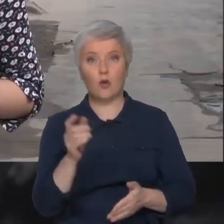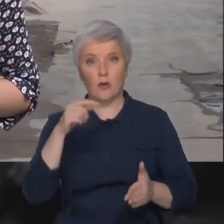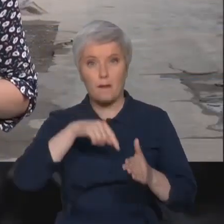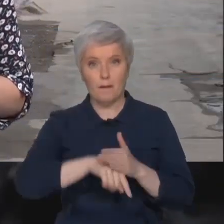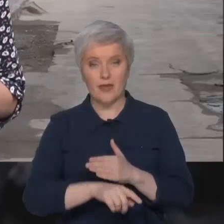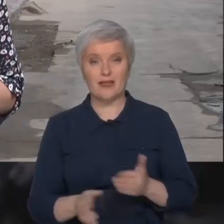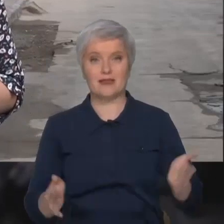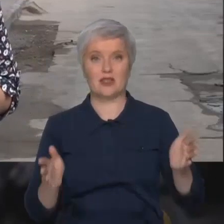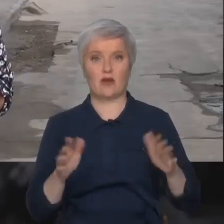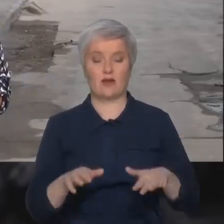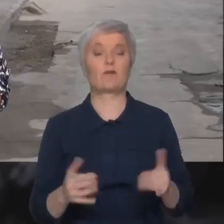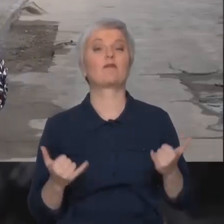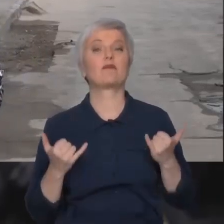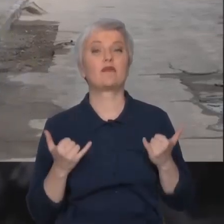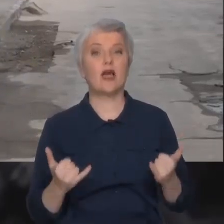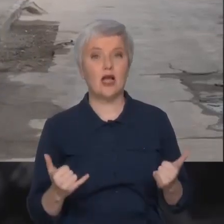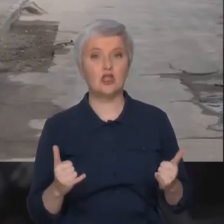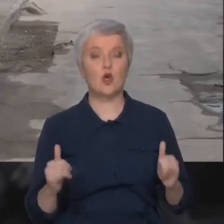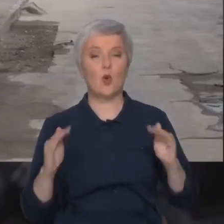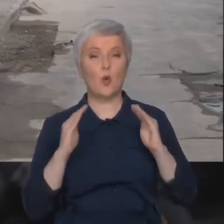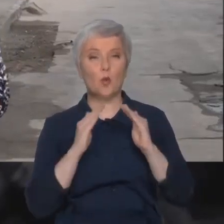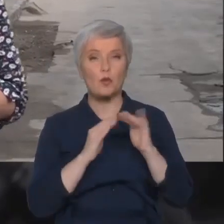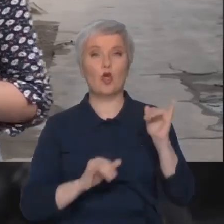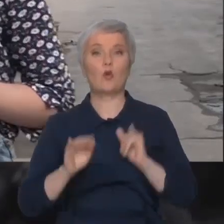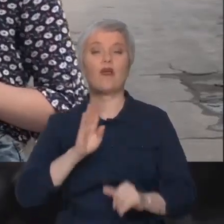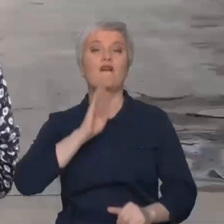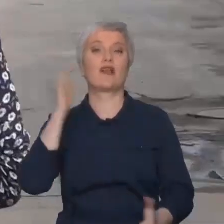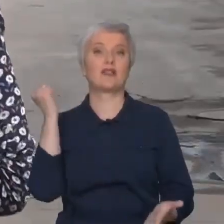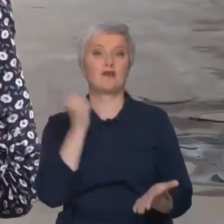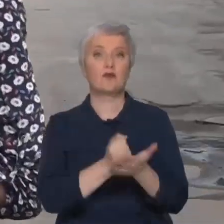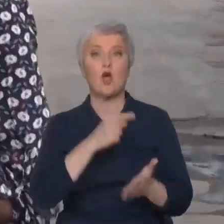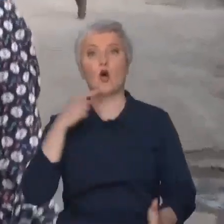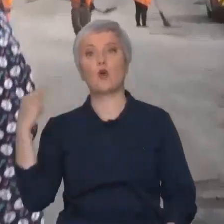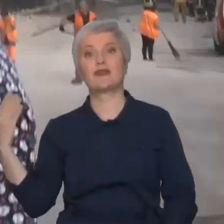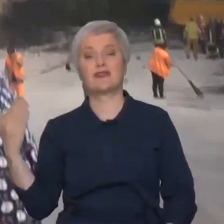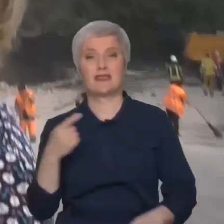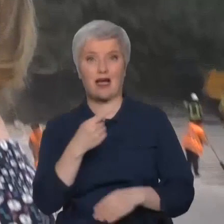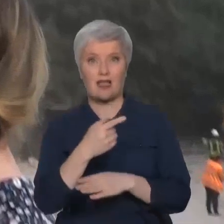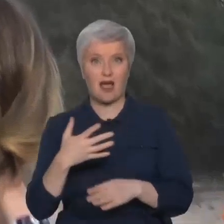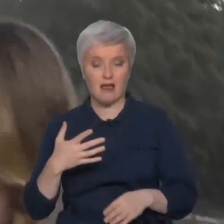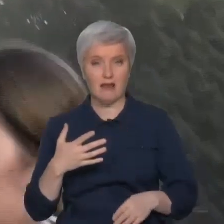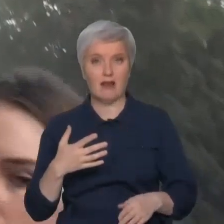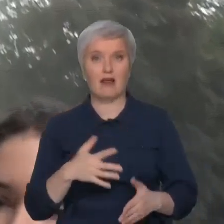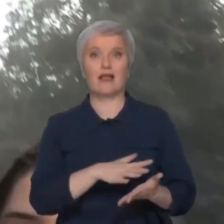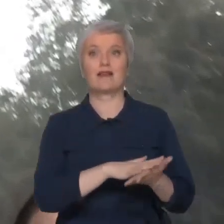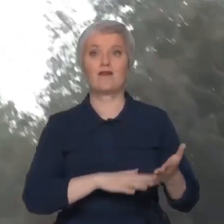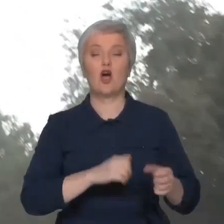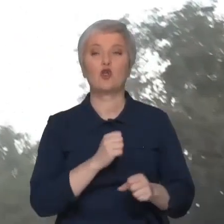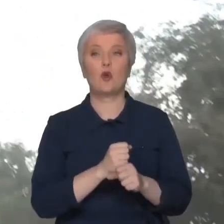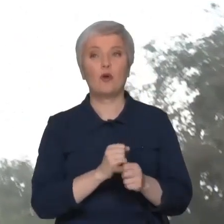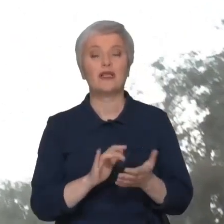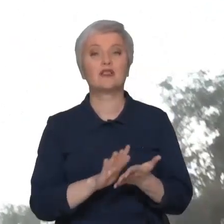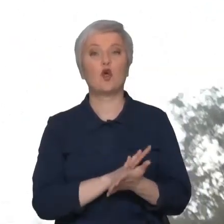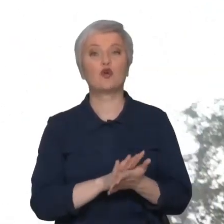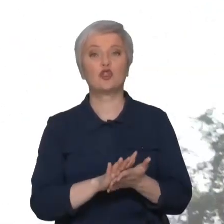Вітаю. Наразі у будинку, в який вранці влучила російська ракета, можемо бачити, що тривають роботи з